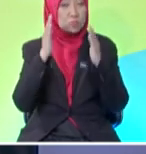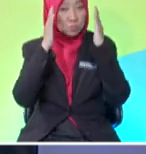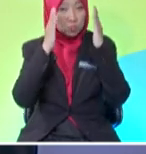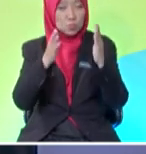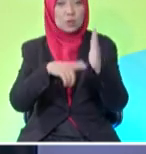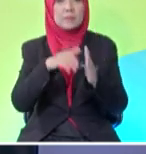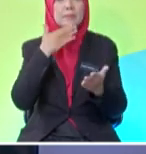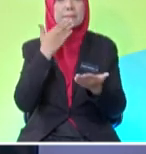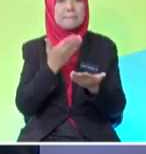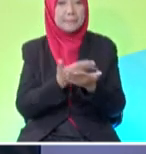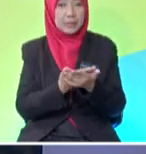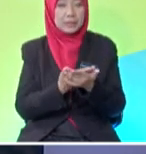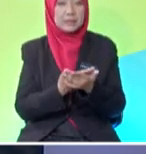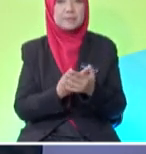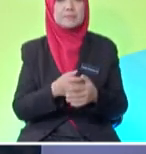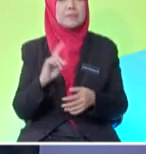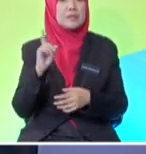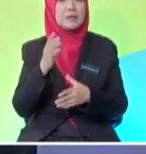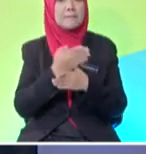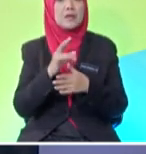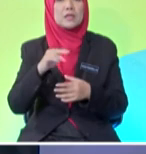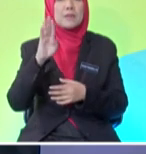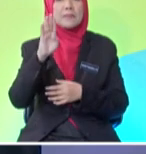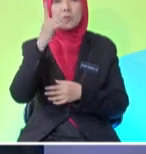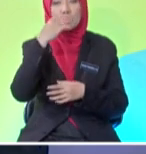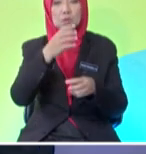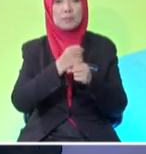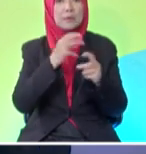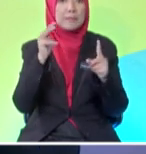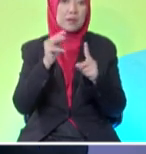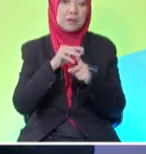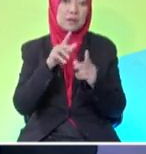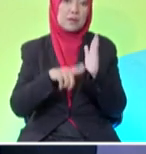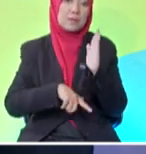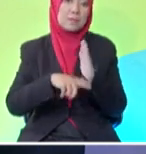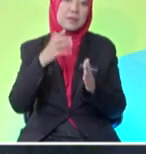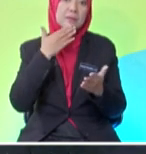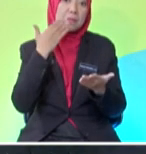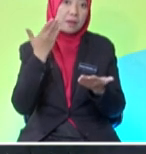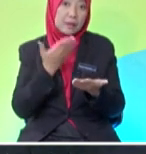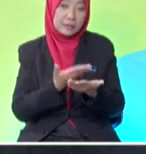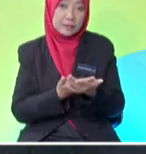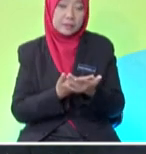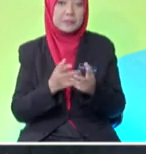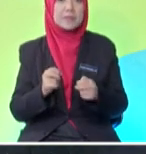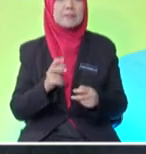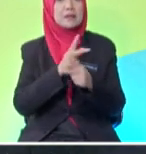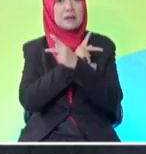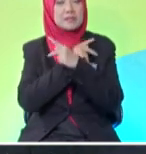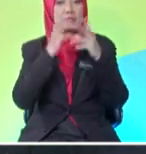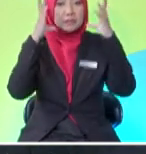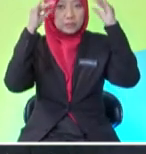bahagia-bahagia lain contohnya soalnya bahagia be untuk Dapatkah Makkah yang lebih baik oke Baik terima kasih kepada